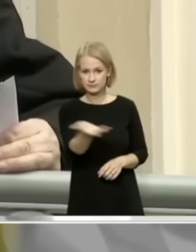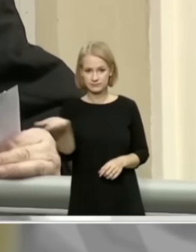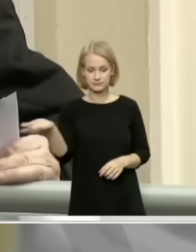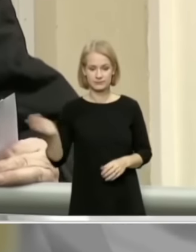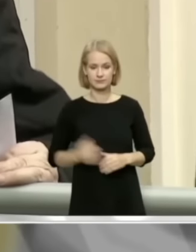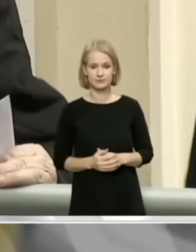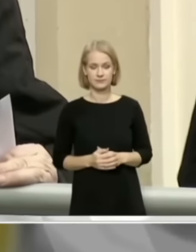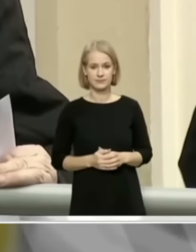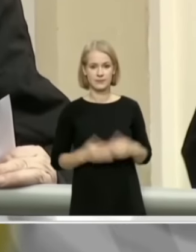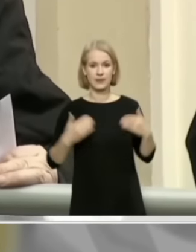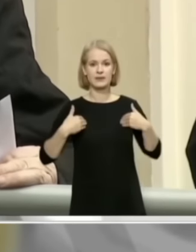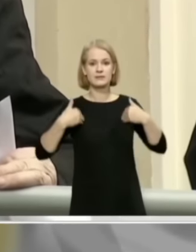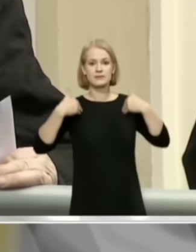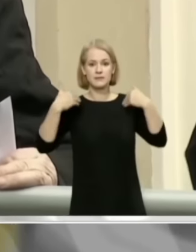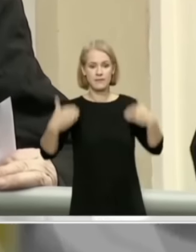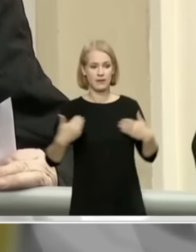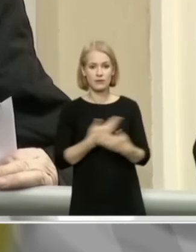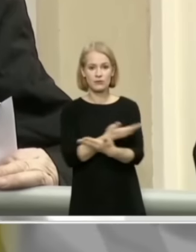sveikinu jūs